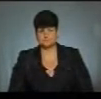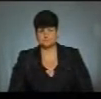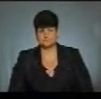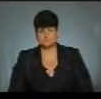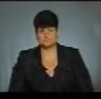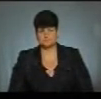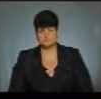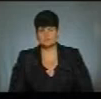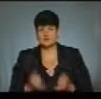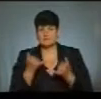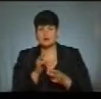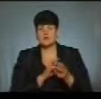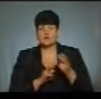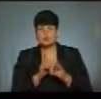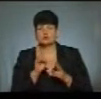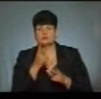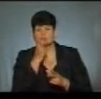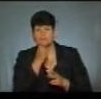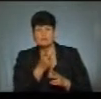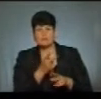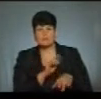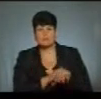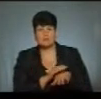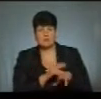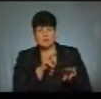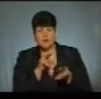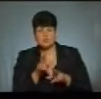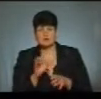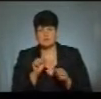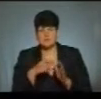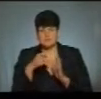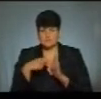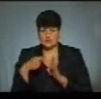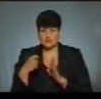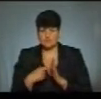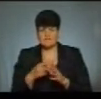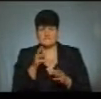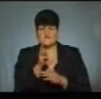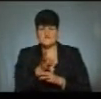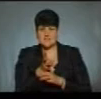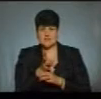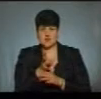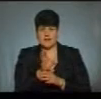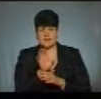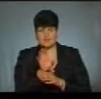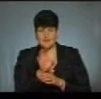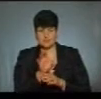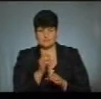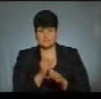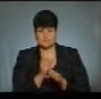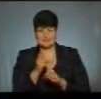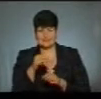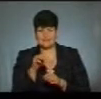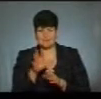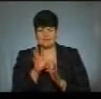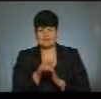Зараз поліцейські шукають очевидців події та водіїв, які могли зафіксувати аварію на відеорегістратор. ДТП внесли в